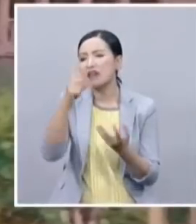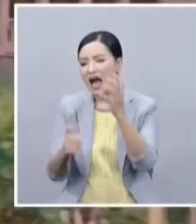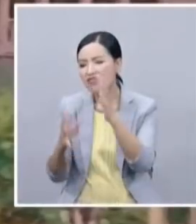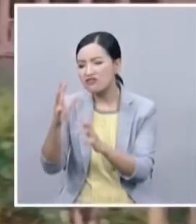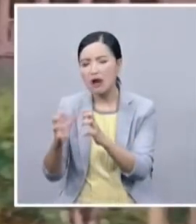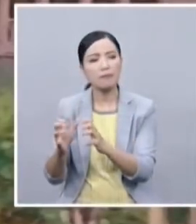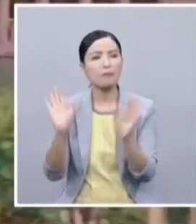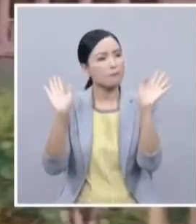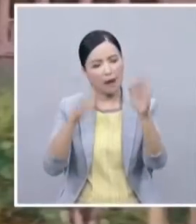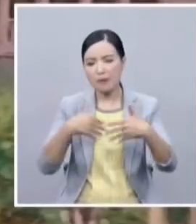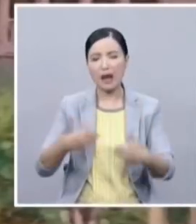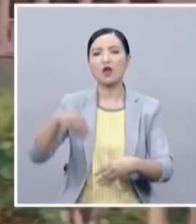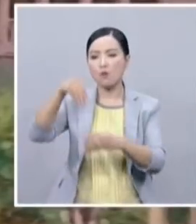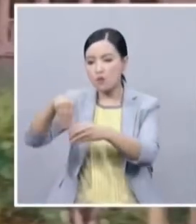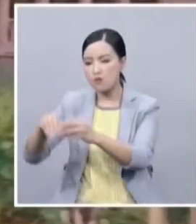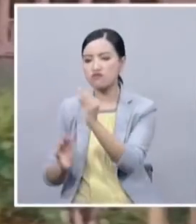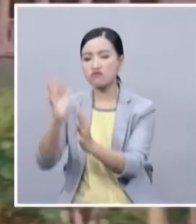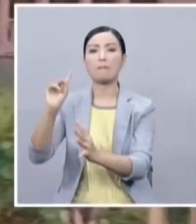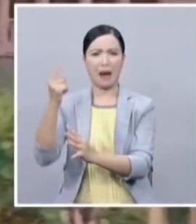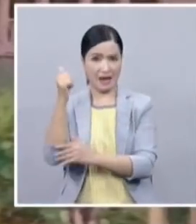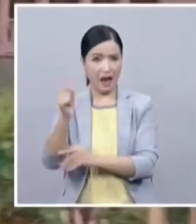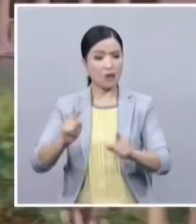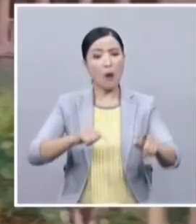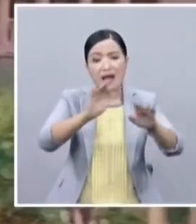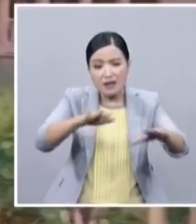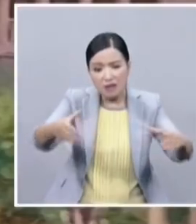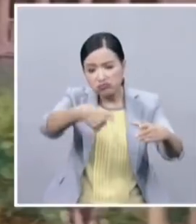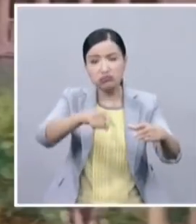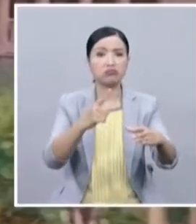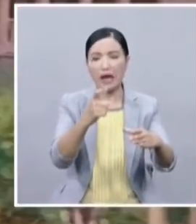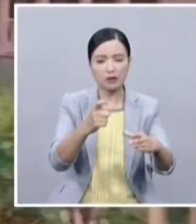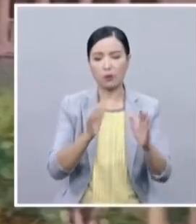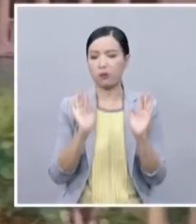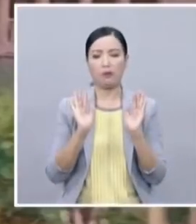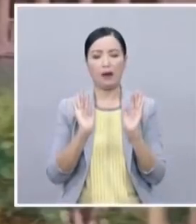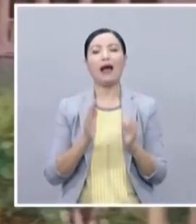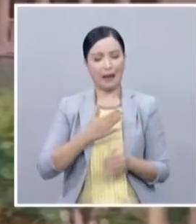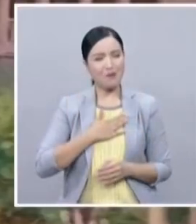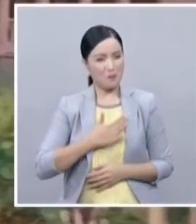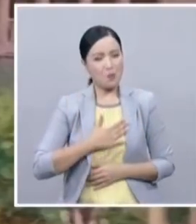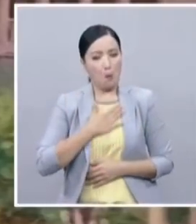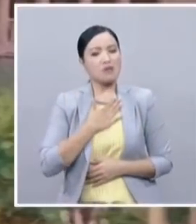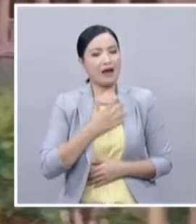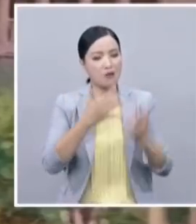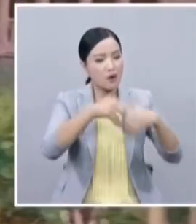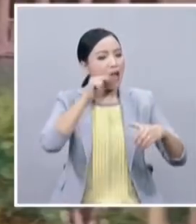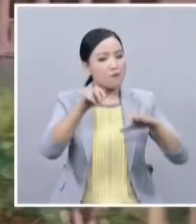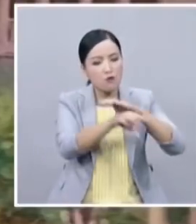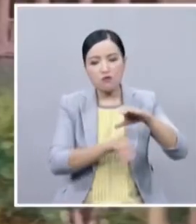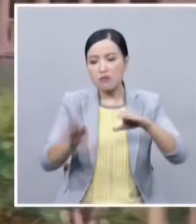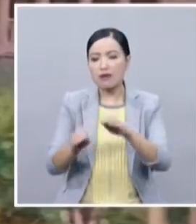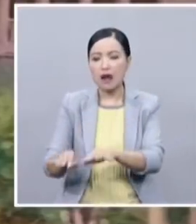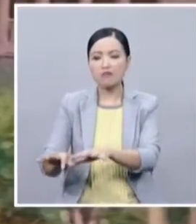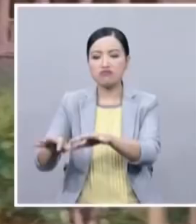ใหม่ได้แต่ถ้าเด็กเป็นอะไรไปมันไม่คุ้มค่ากันเพราะนั้นเขาภูมิใจได้มีส่วนร่วมนะครับรัฐบาลก็จะดูแล